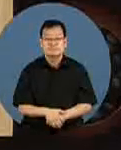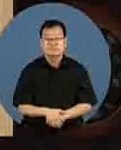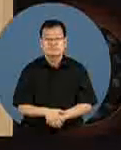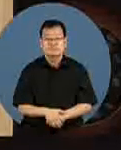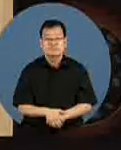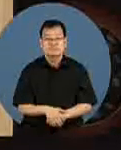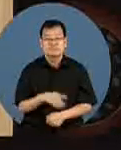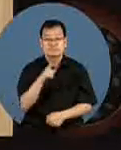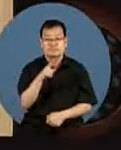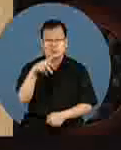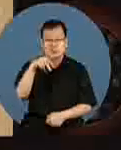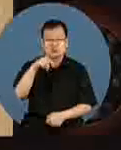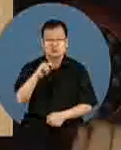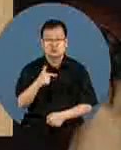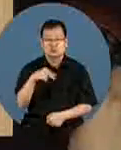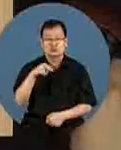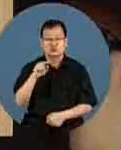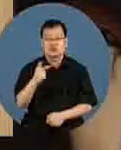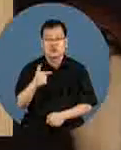좋은 선수죠.